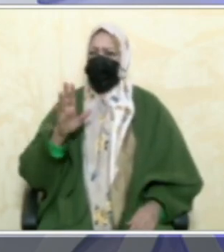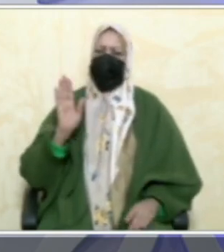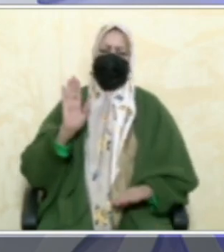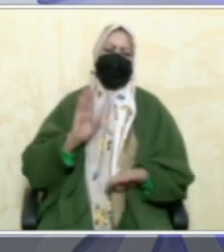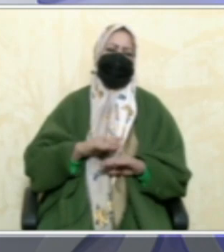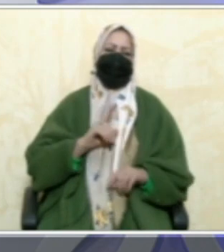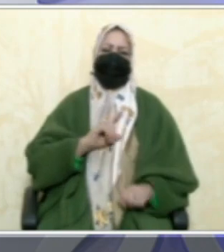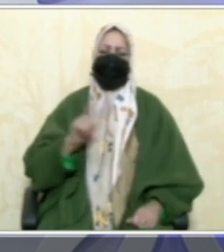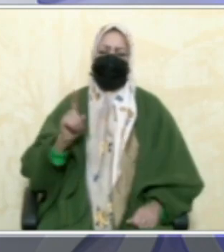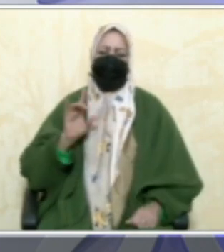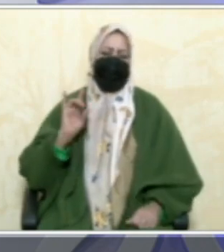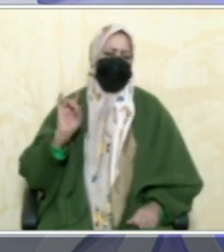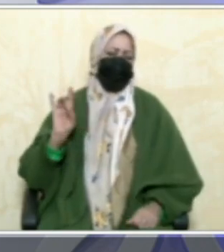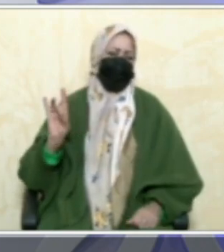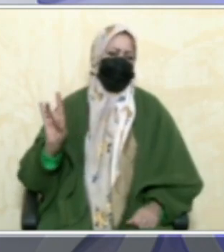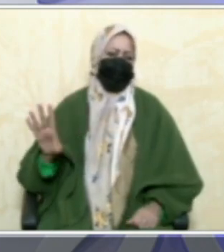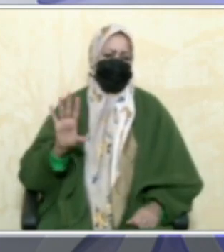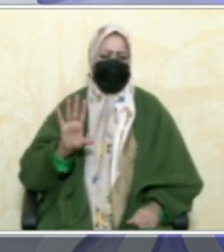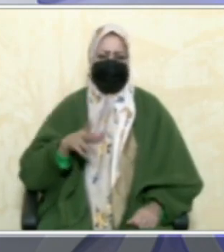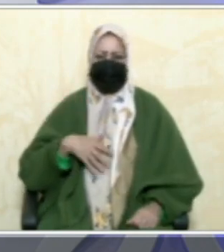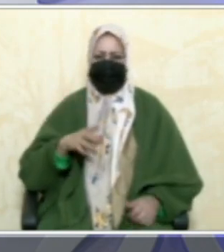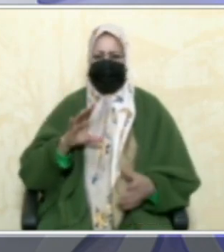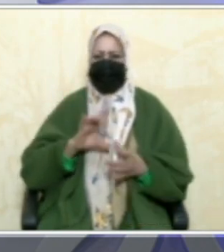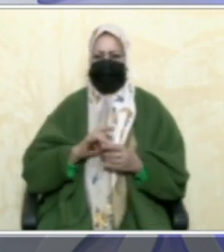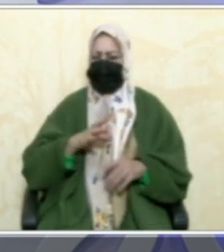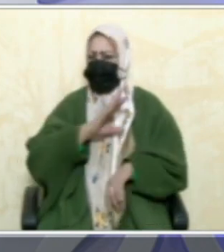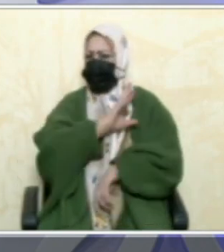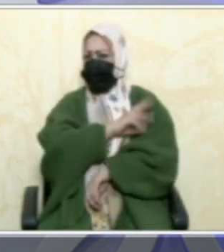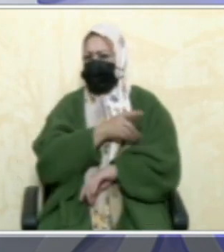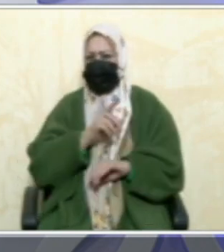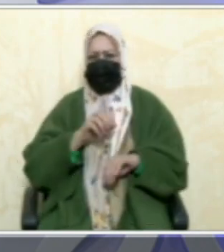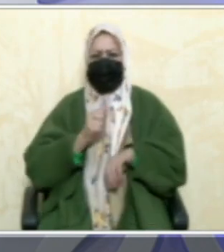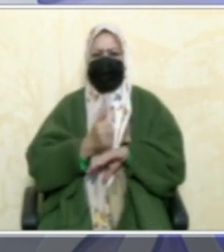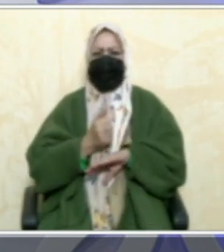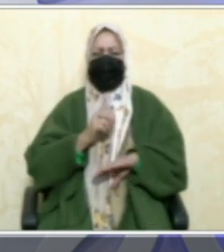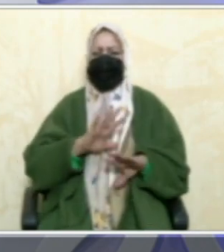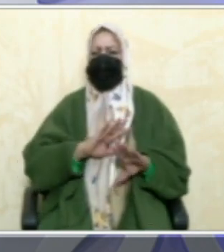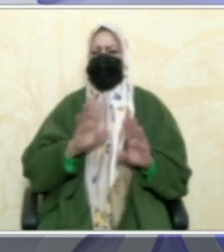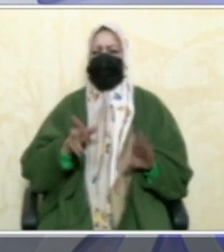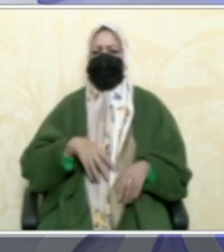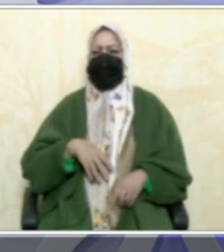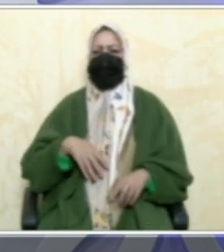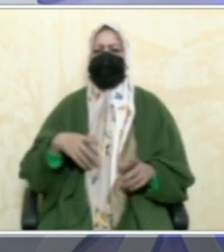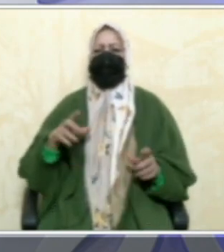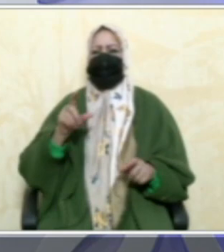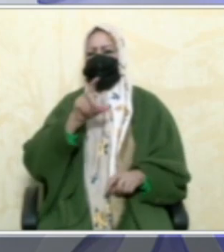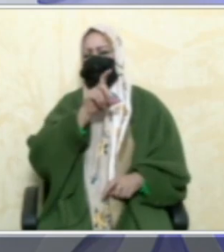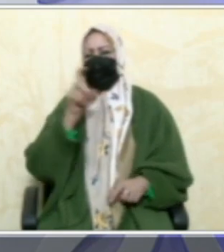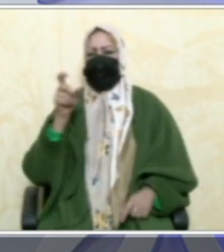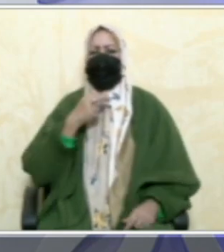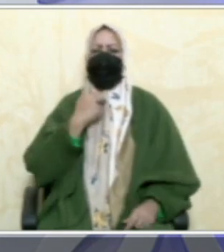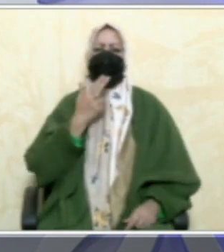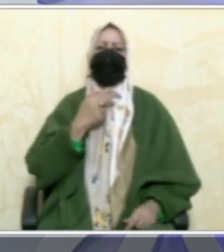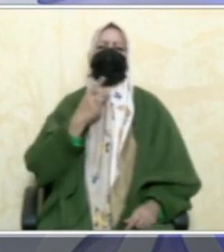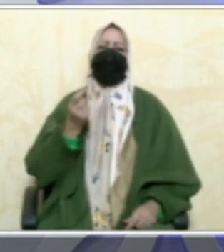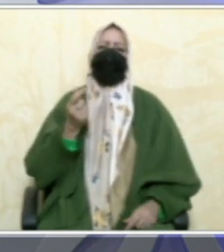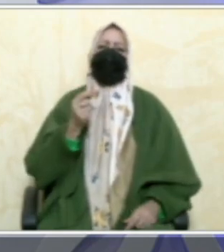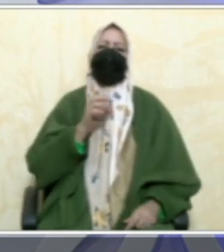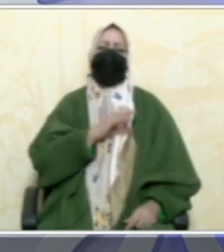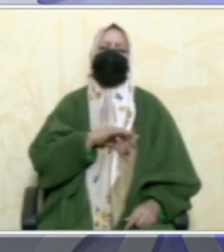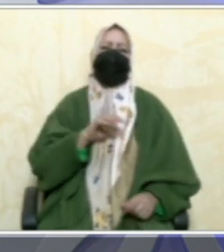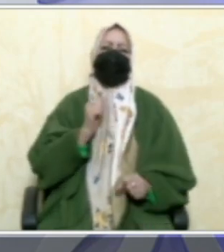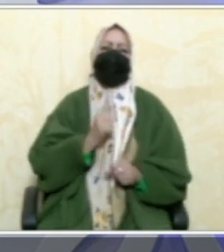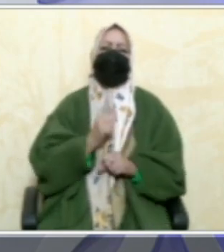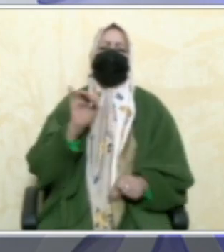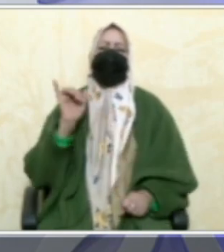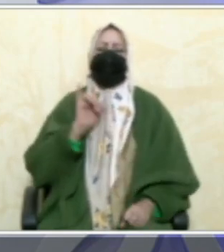لا بتحرير القدس ولا بالمقدسات الإسلامية، ولا يهمهم ذلك لا من قريب ولا من بعيد. الحمد لله